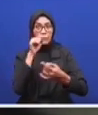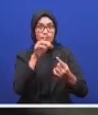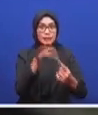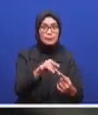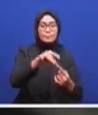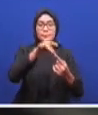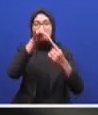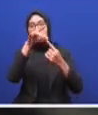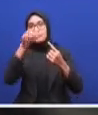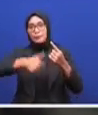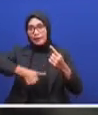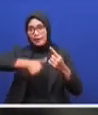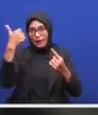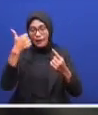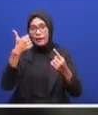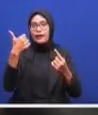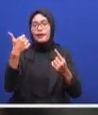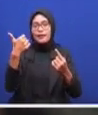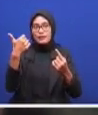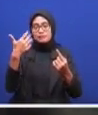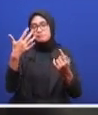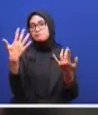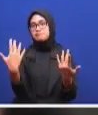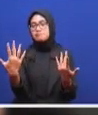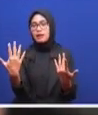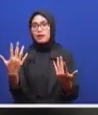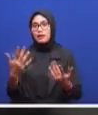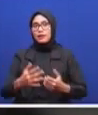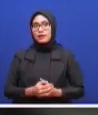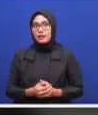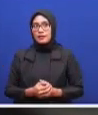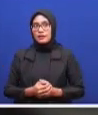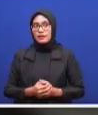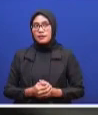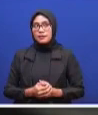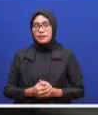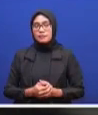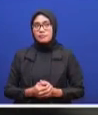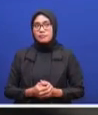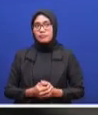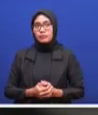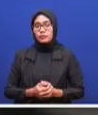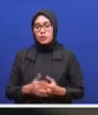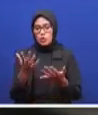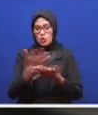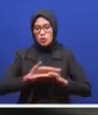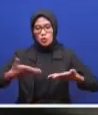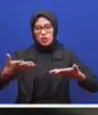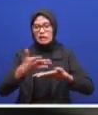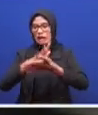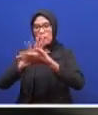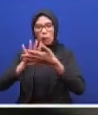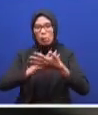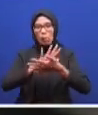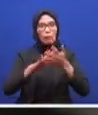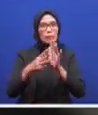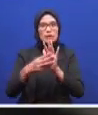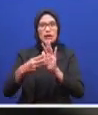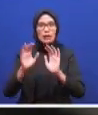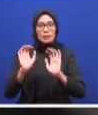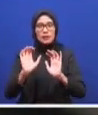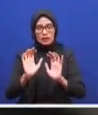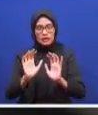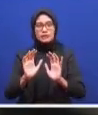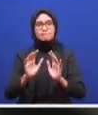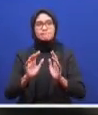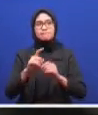menjadi presiden atau Pak Mahfud menjadi wakil presiden dengan suara yang penuh dengan suasana yang penuh kecemasan ini